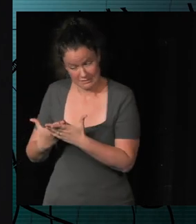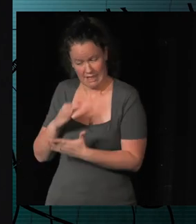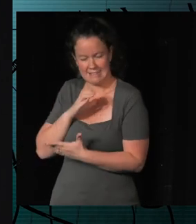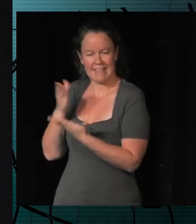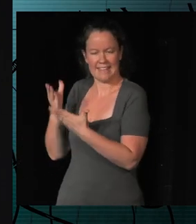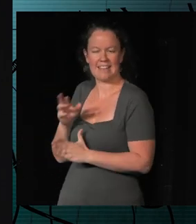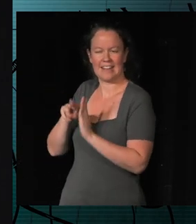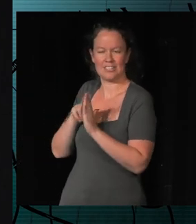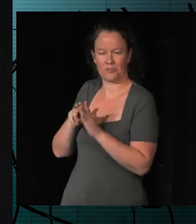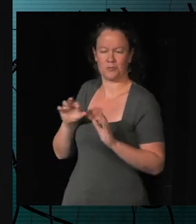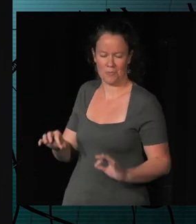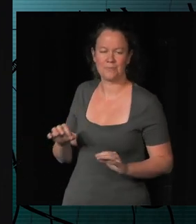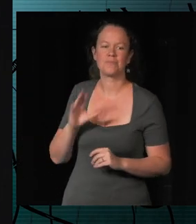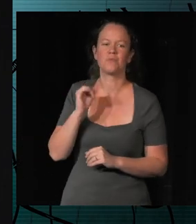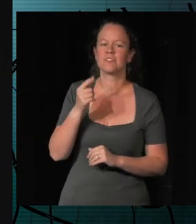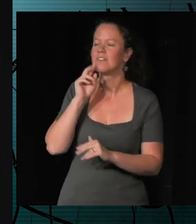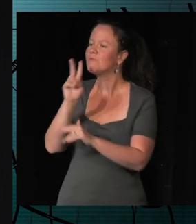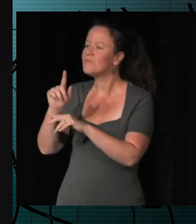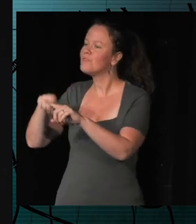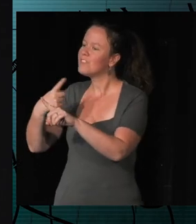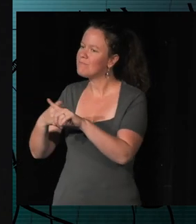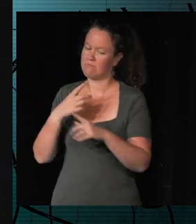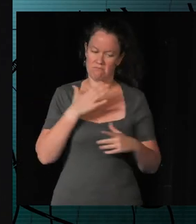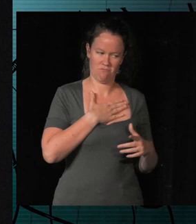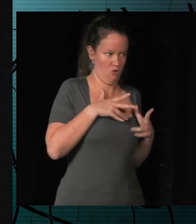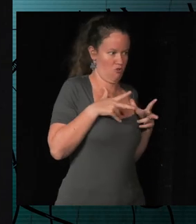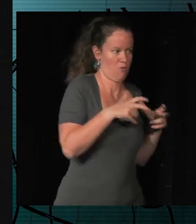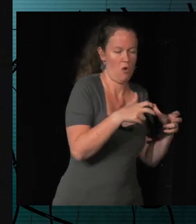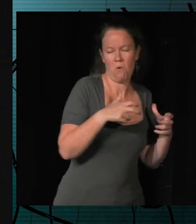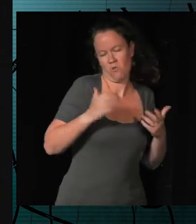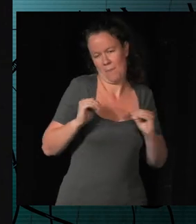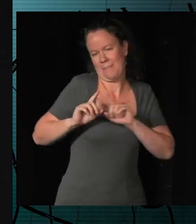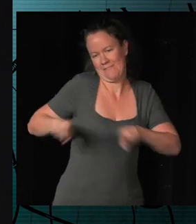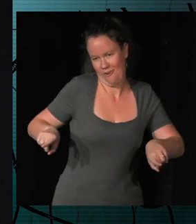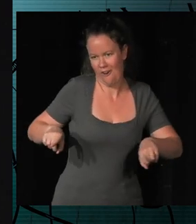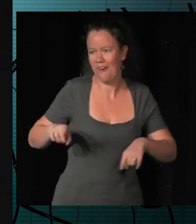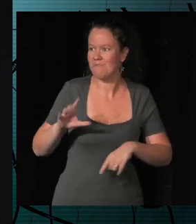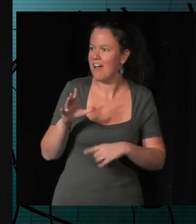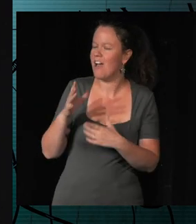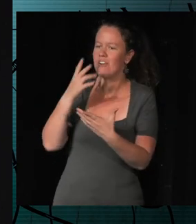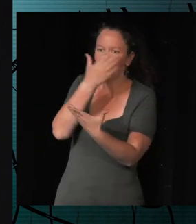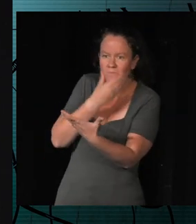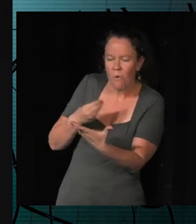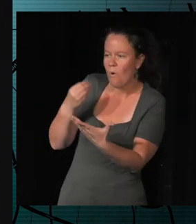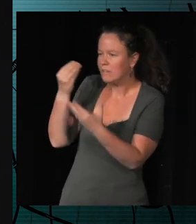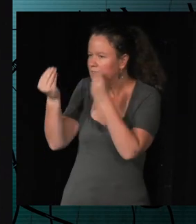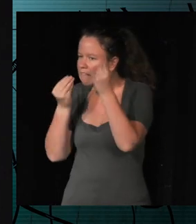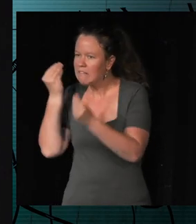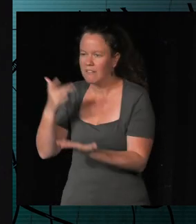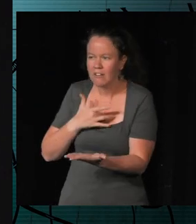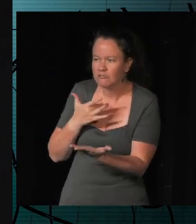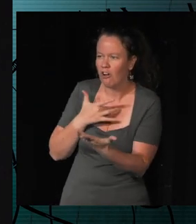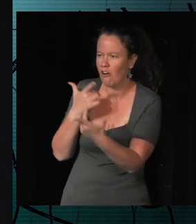disant bon c'est pas à la hauteur de l'expérience que j'ai quand je joue au jeu mais en revanche il y a plein de choses qui sont vraiment géniales dans l'esthéti dans les choix d'adaptation dans dans plein